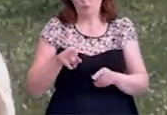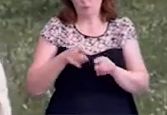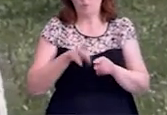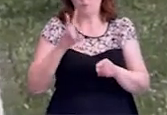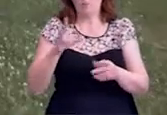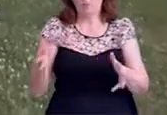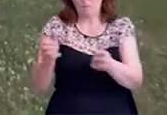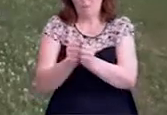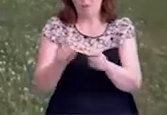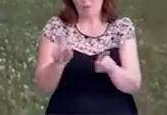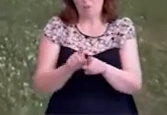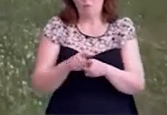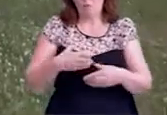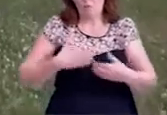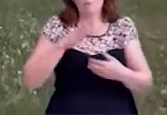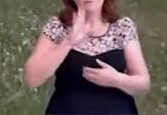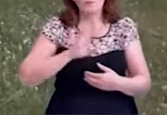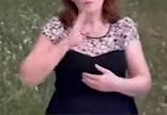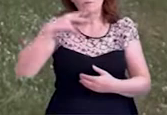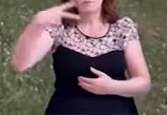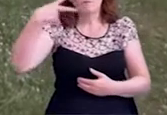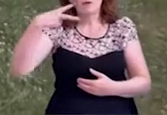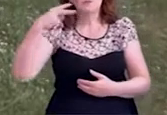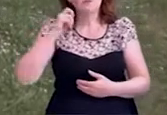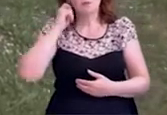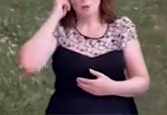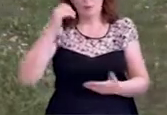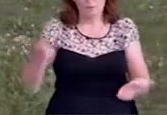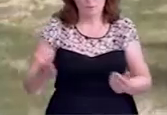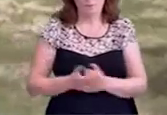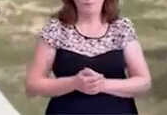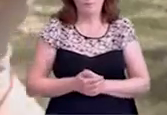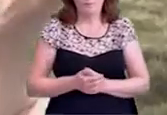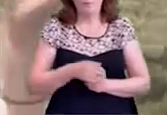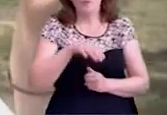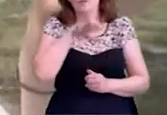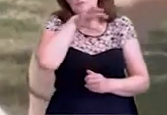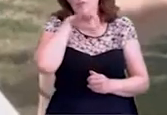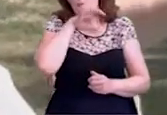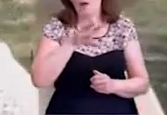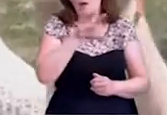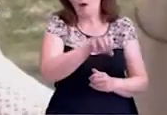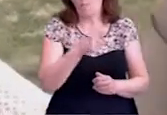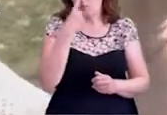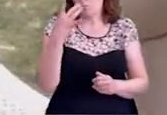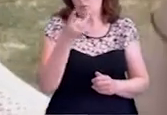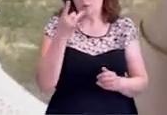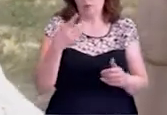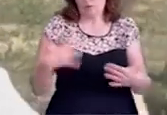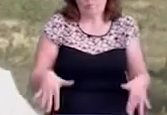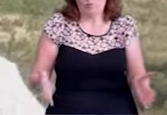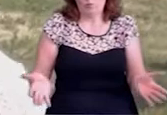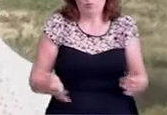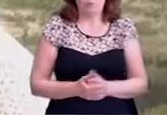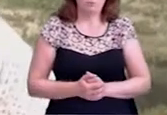строгості закону. Це ж взагалі 20 років дівчинки, 20 років. Я не чула. Собака гавкнула пару разів, десь тут.